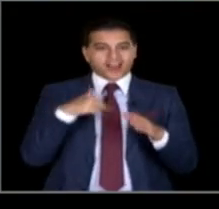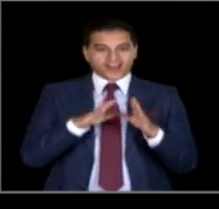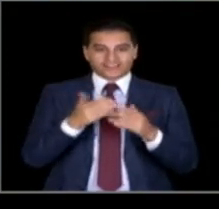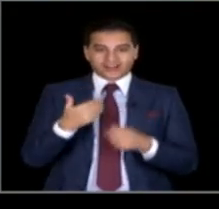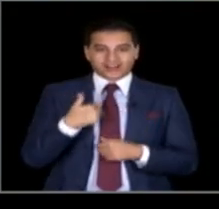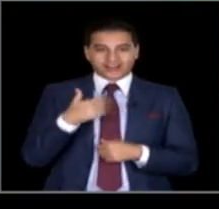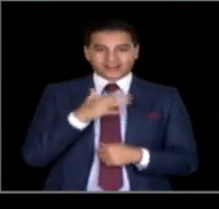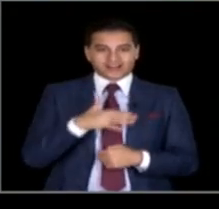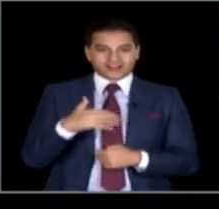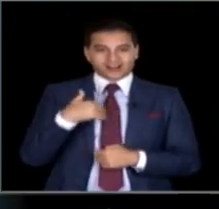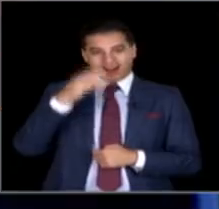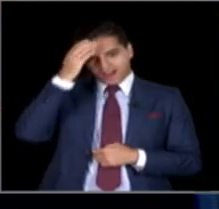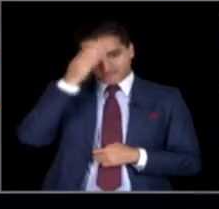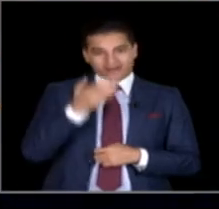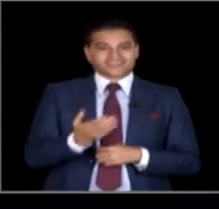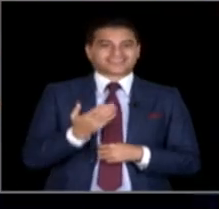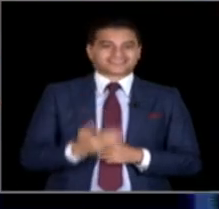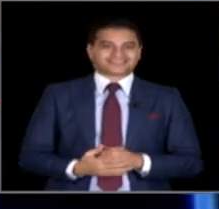فرقتي، إحنا العباقرة.